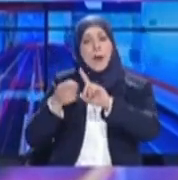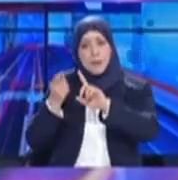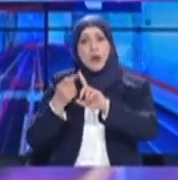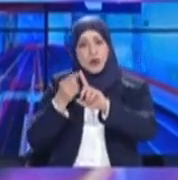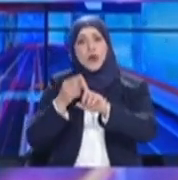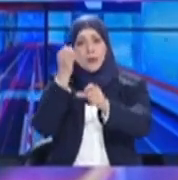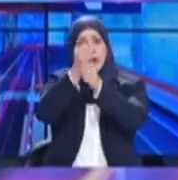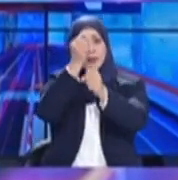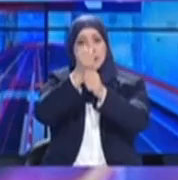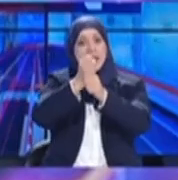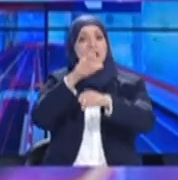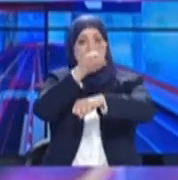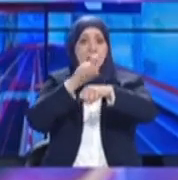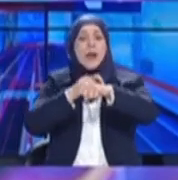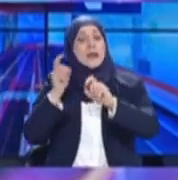التونسيه